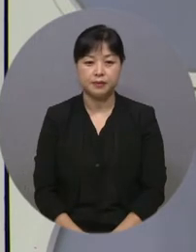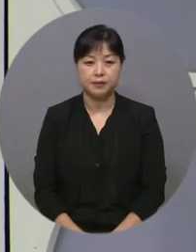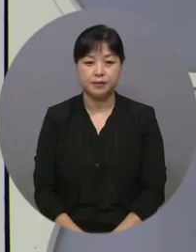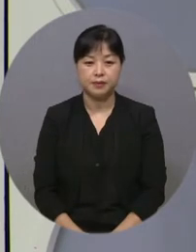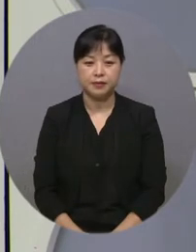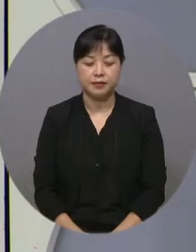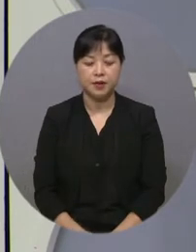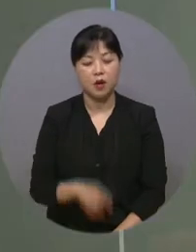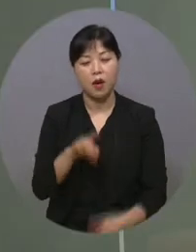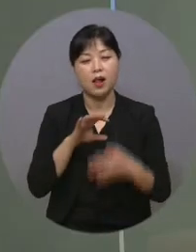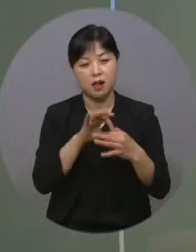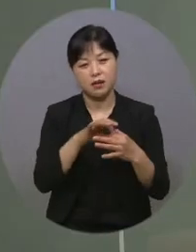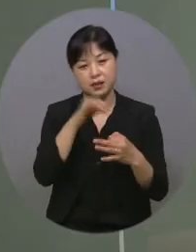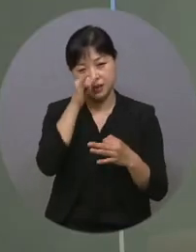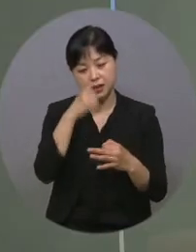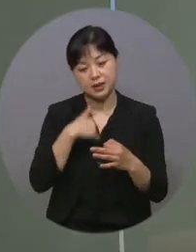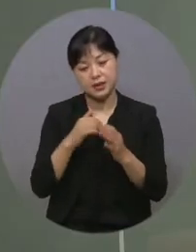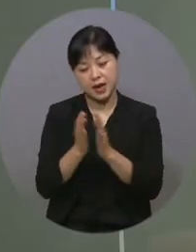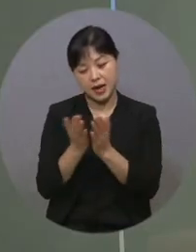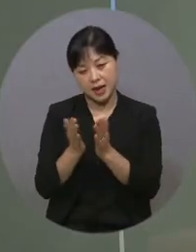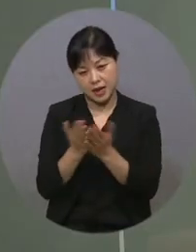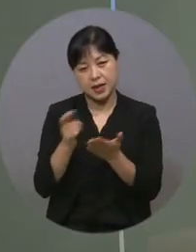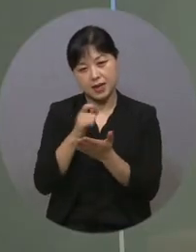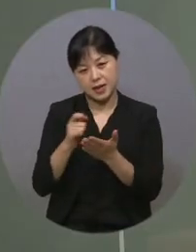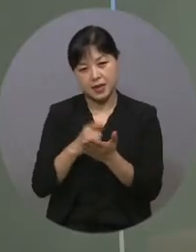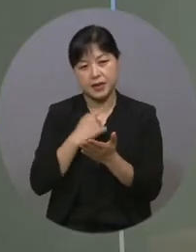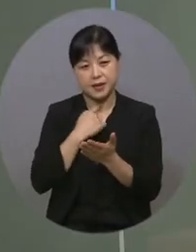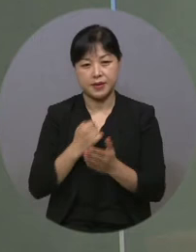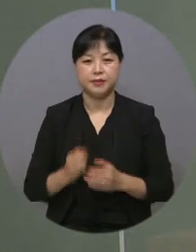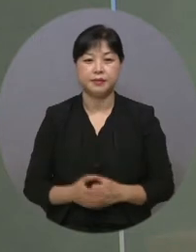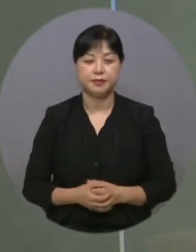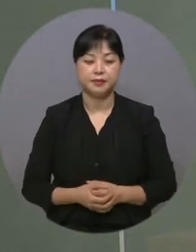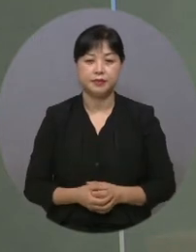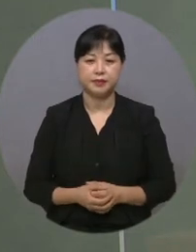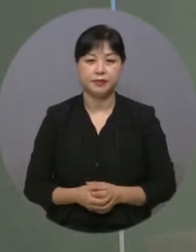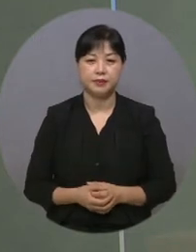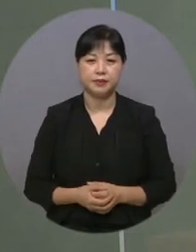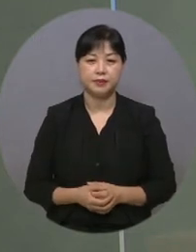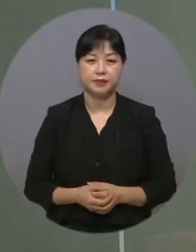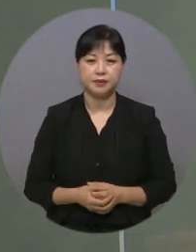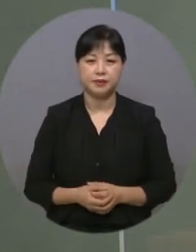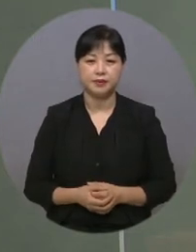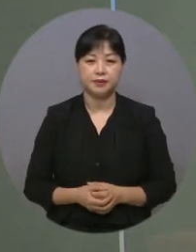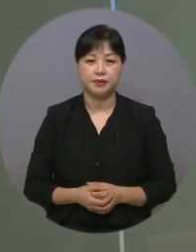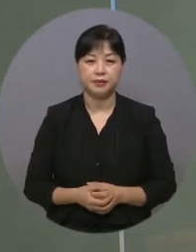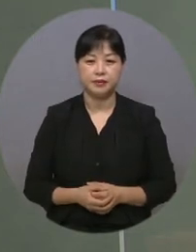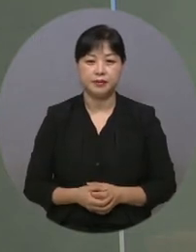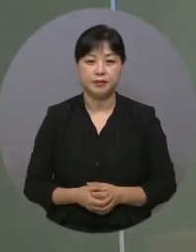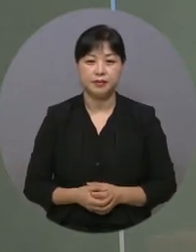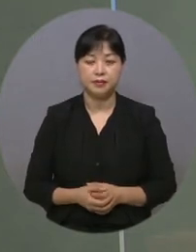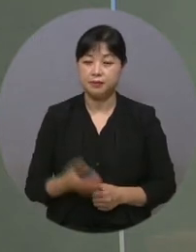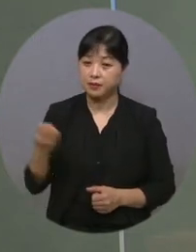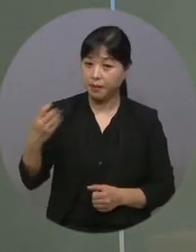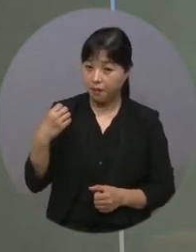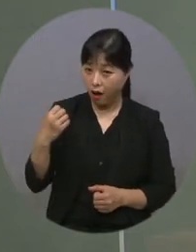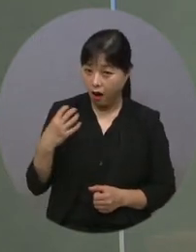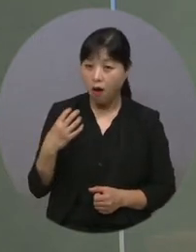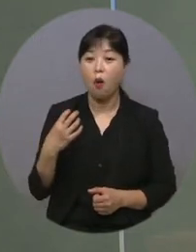제가 책자도 썼습니다. 네. 지금 말씀을 듣고 보니까 좀